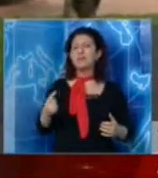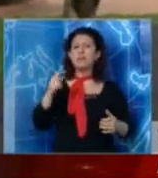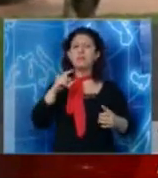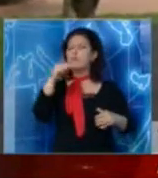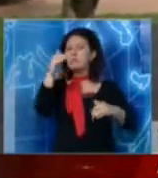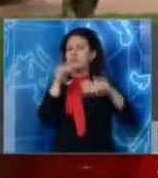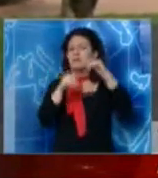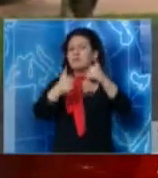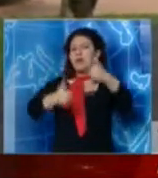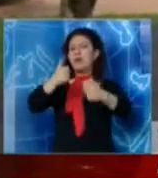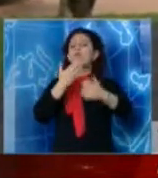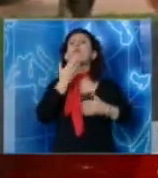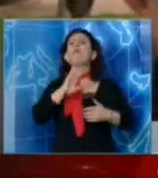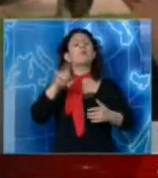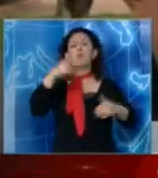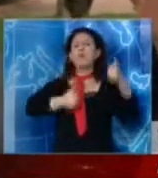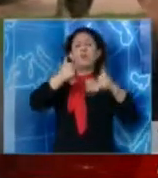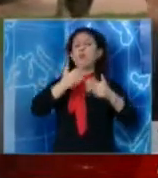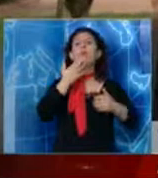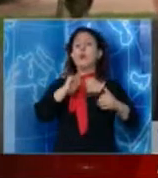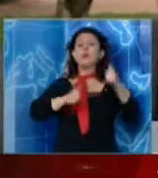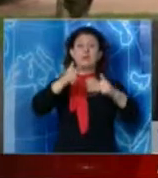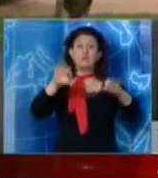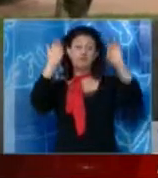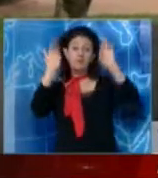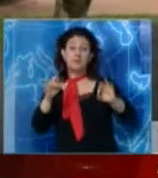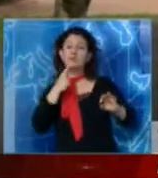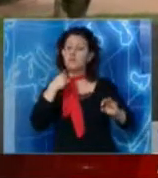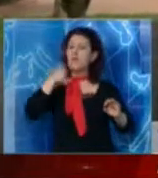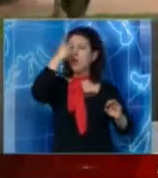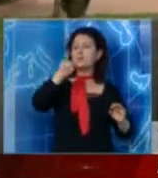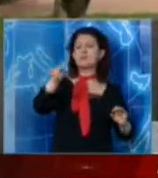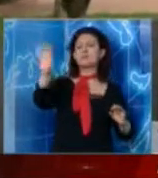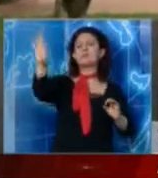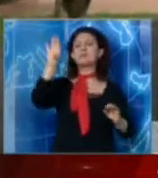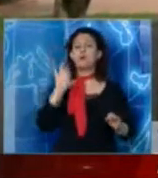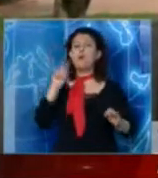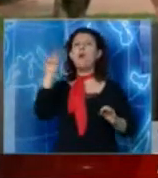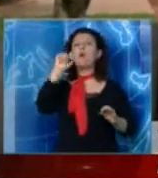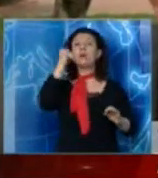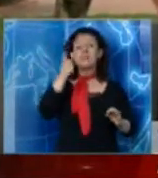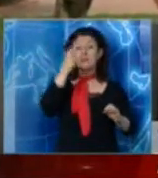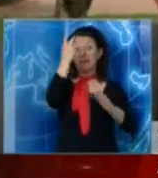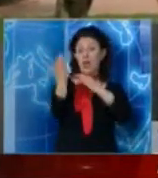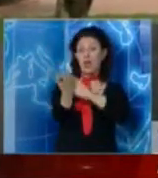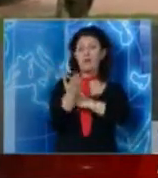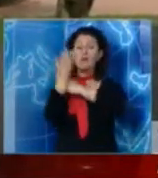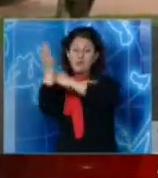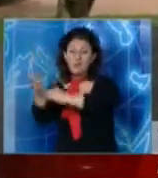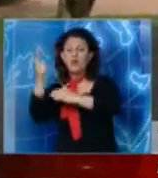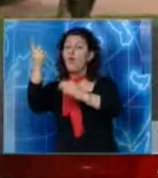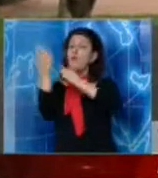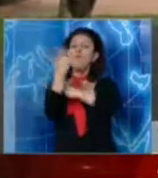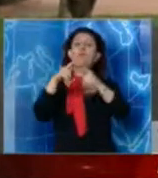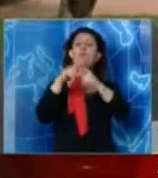mülakatı yok mu bunun? Mülakatsız dedi. Yarışma başlayacak dedi. Kocaeli'den sizi seçtik dedi. Biz size 10 gün içerisinde bir evrak göndereceğiz. Bu evrak formu